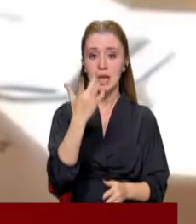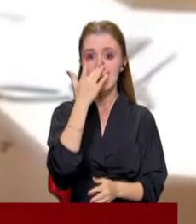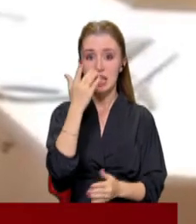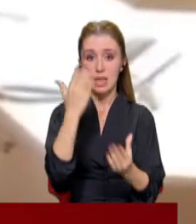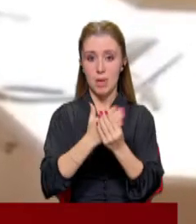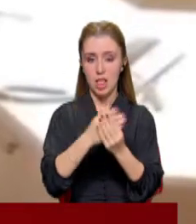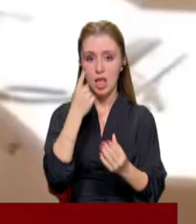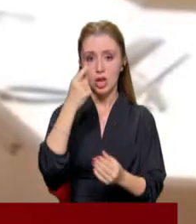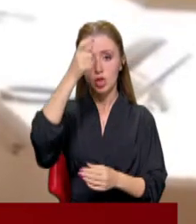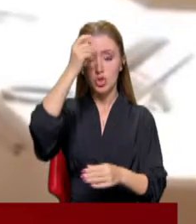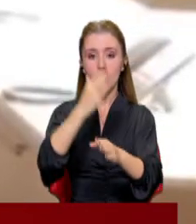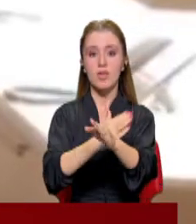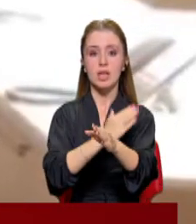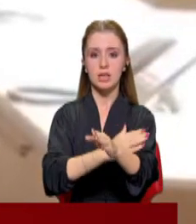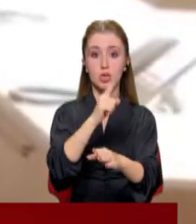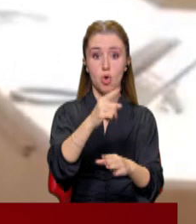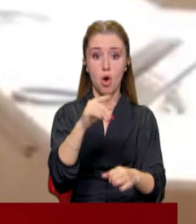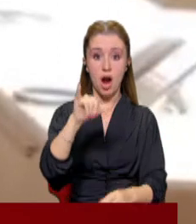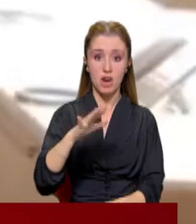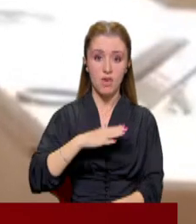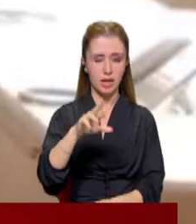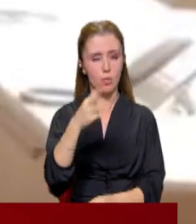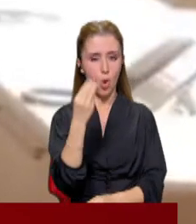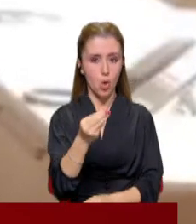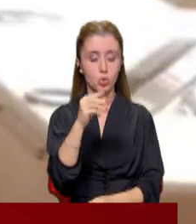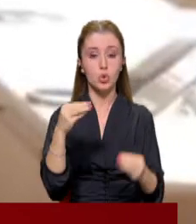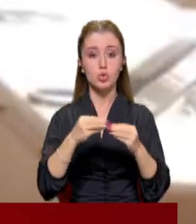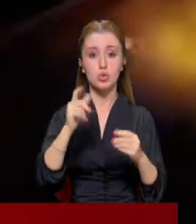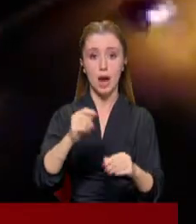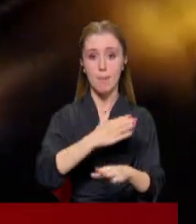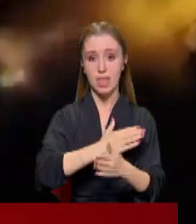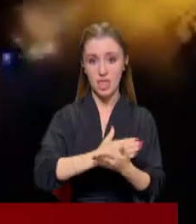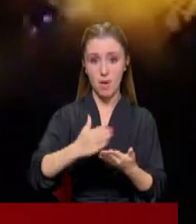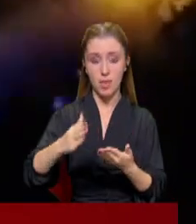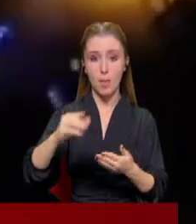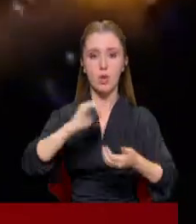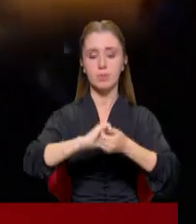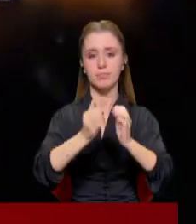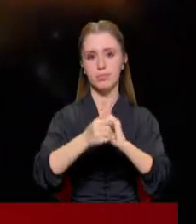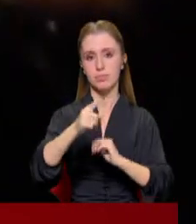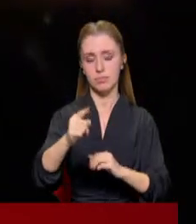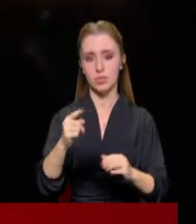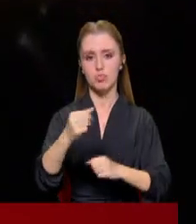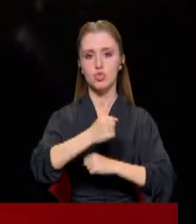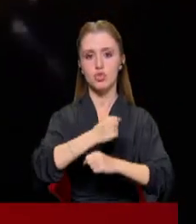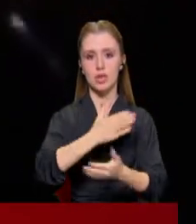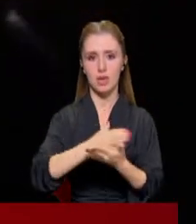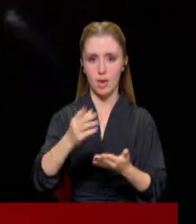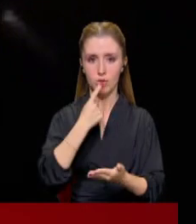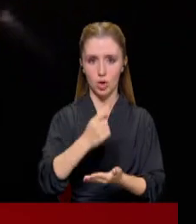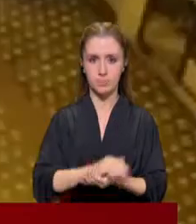belgelerle Türk vatandaşlığına geçerek suç işlemeye devam eden çete Üyeleriyle de mücadelenin süreceğini